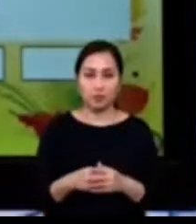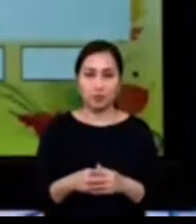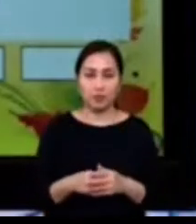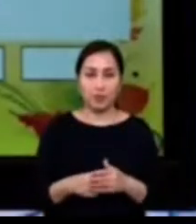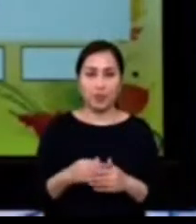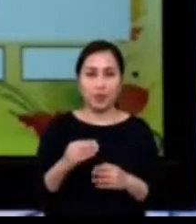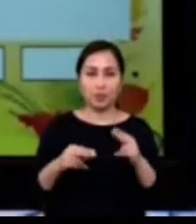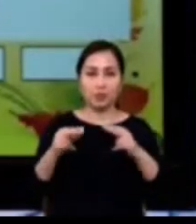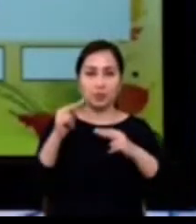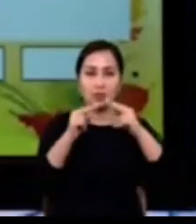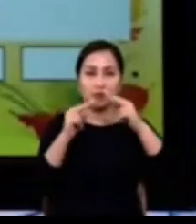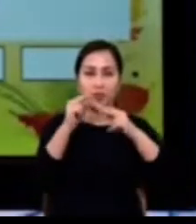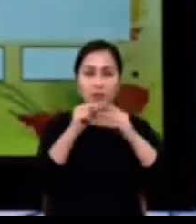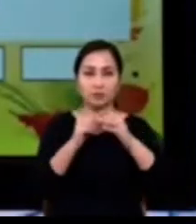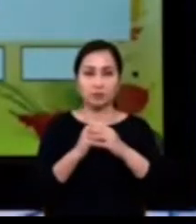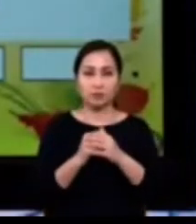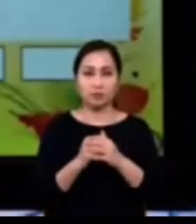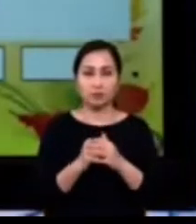Составляем.